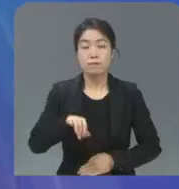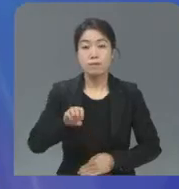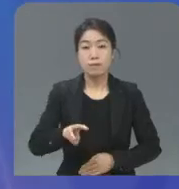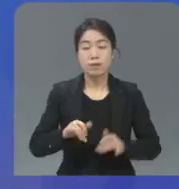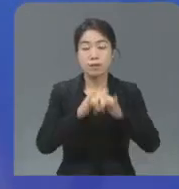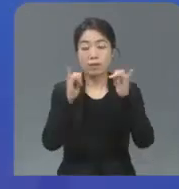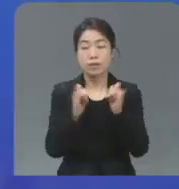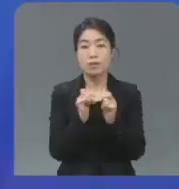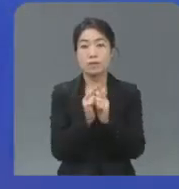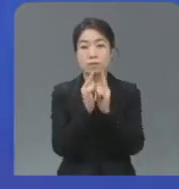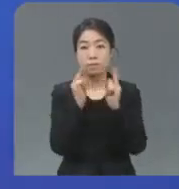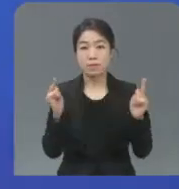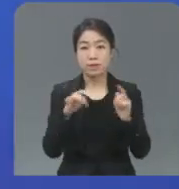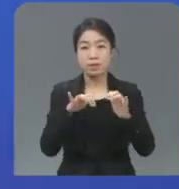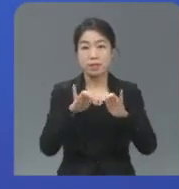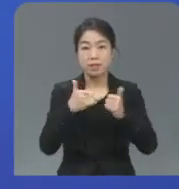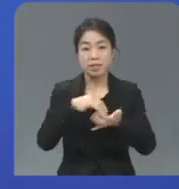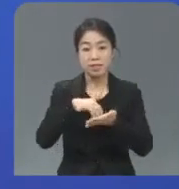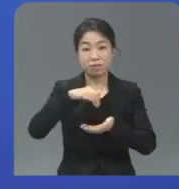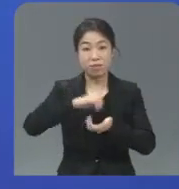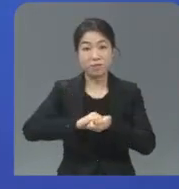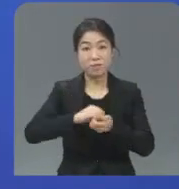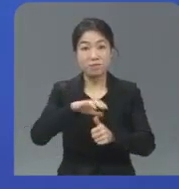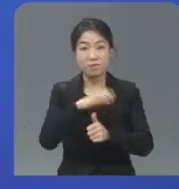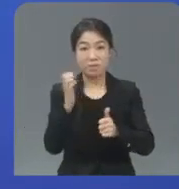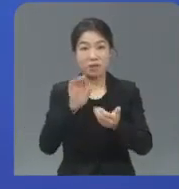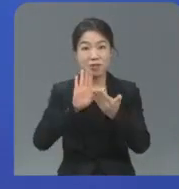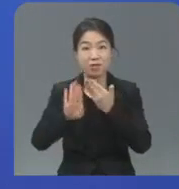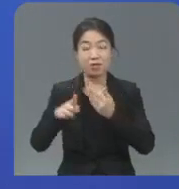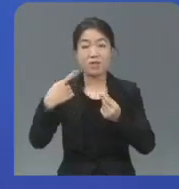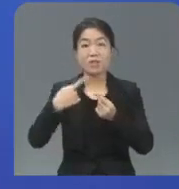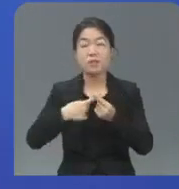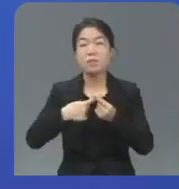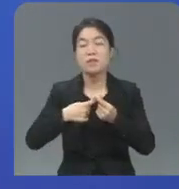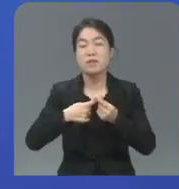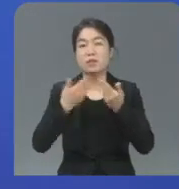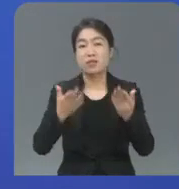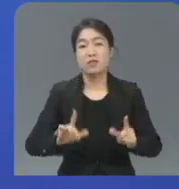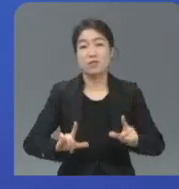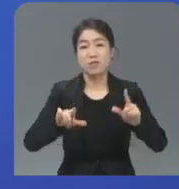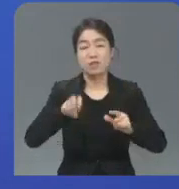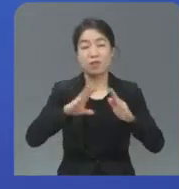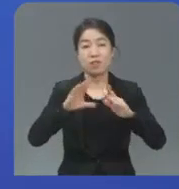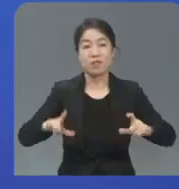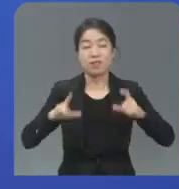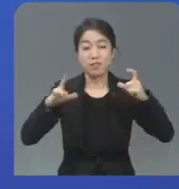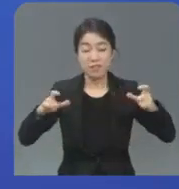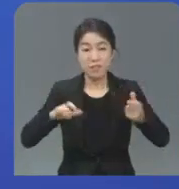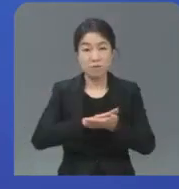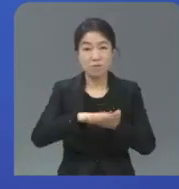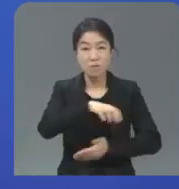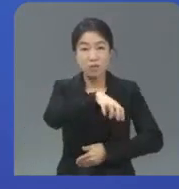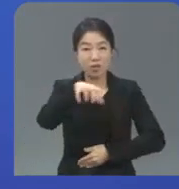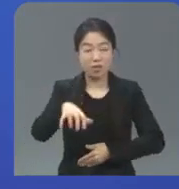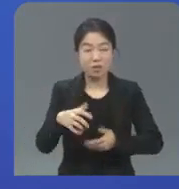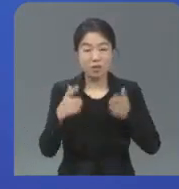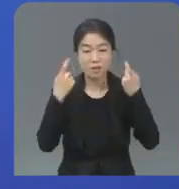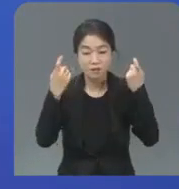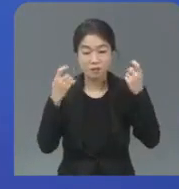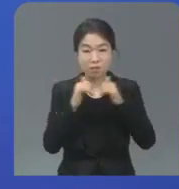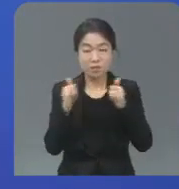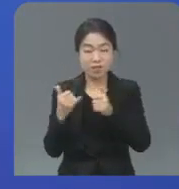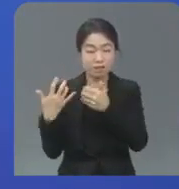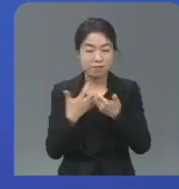광주에서 사회적 거리두기 인원 제한이 완화된 뒤 맞은 첫 휴일, 광주와 전남의 유원지는 나들이객들로 북적였습니다.